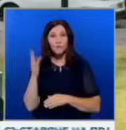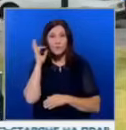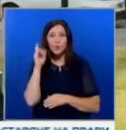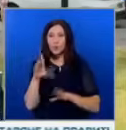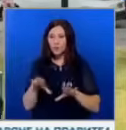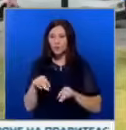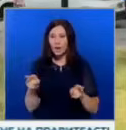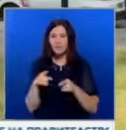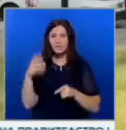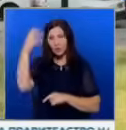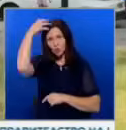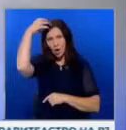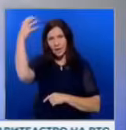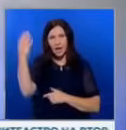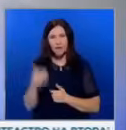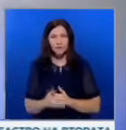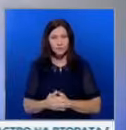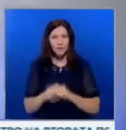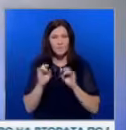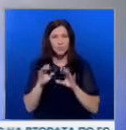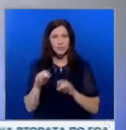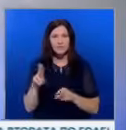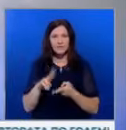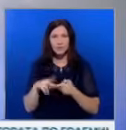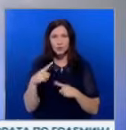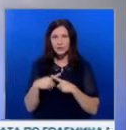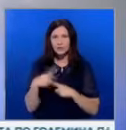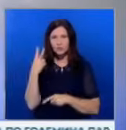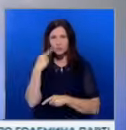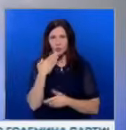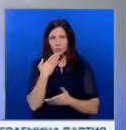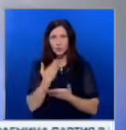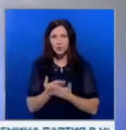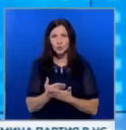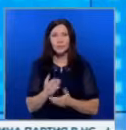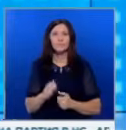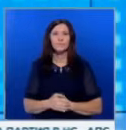на кралството. Колеги! Информация на Васил Христов от Лондон. Благодарим ти.